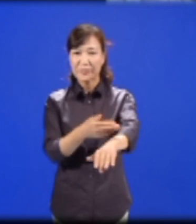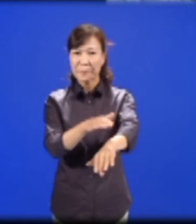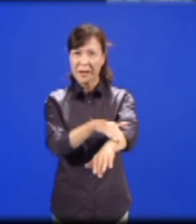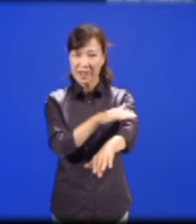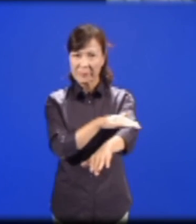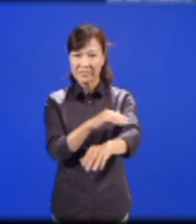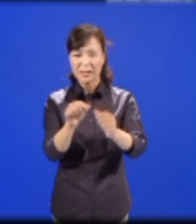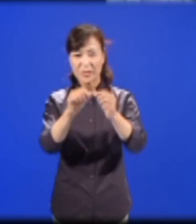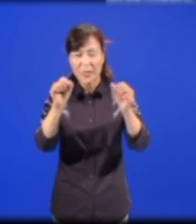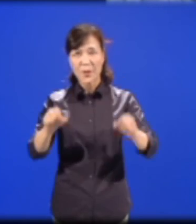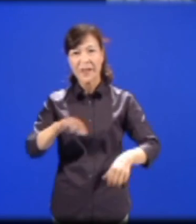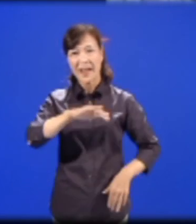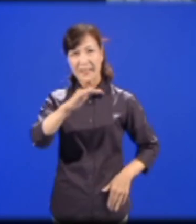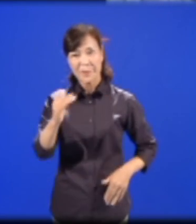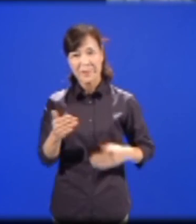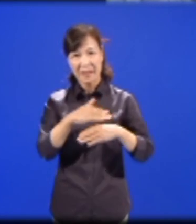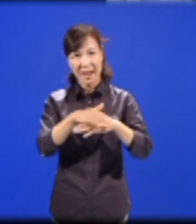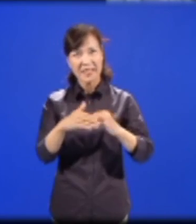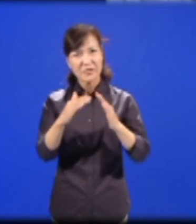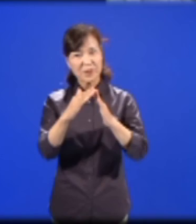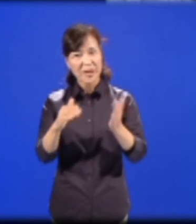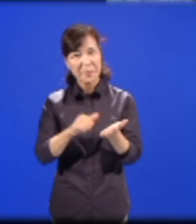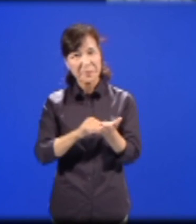を愛する会の皆さんです。